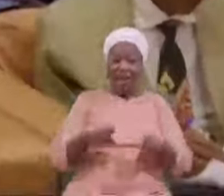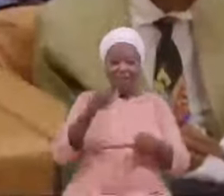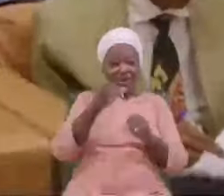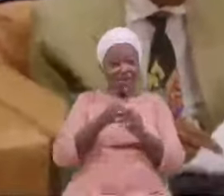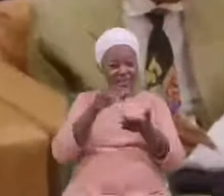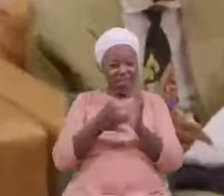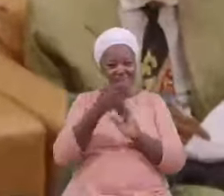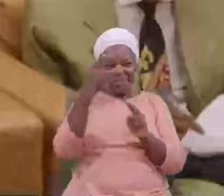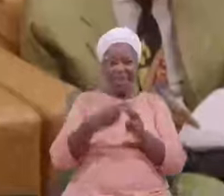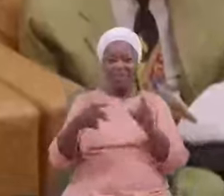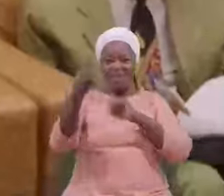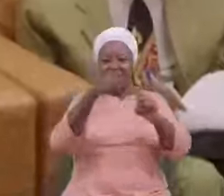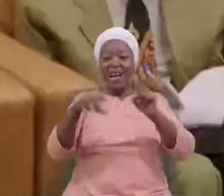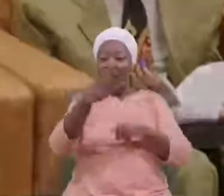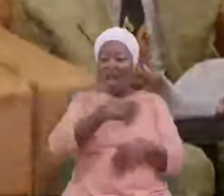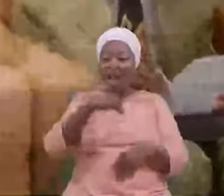Je le verrai.